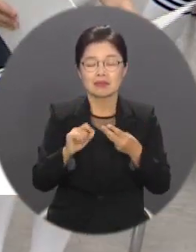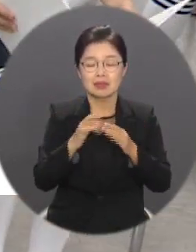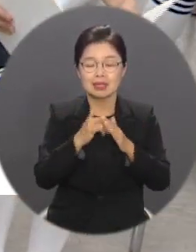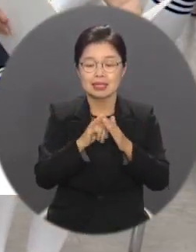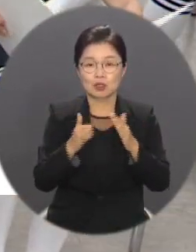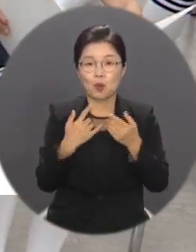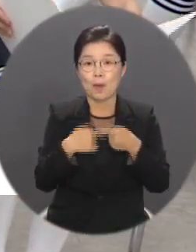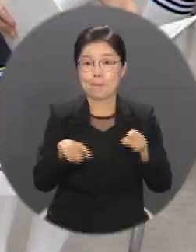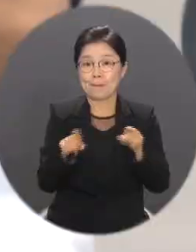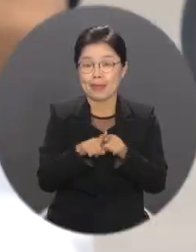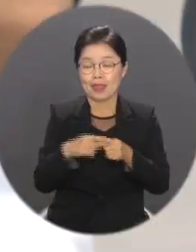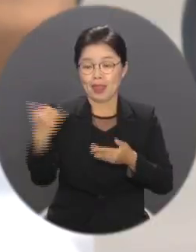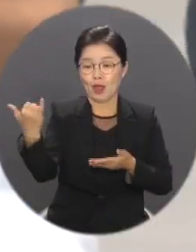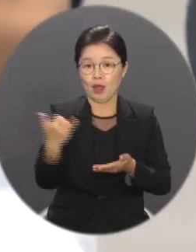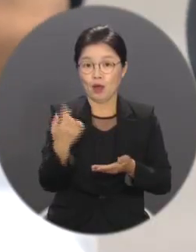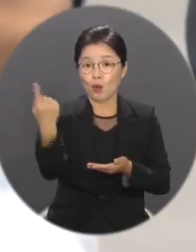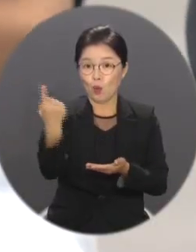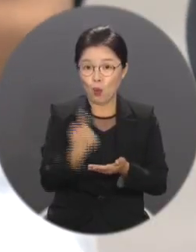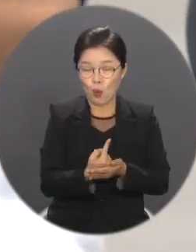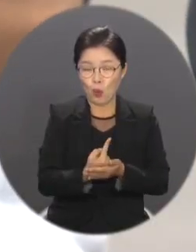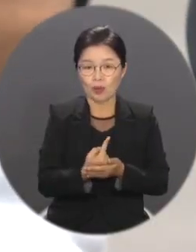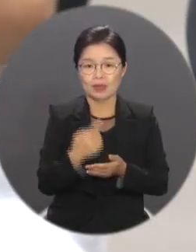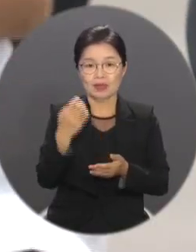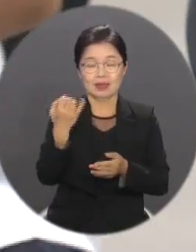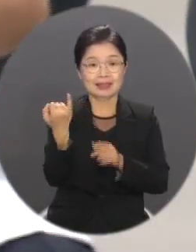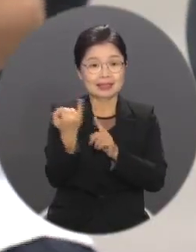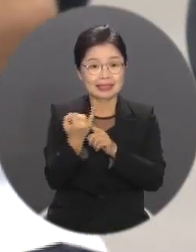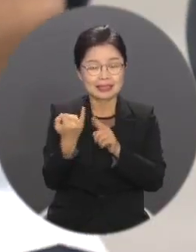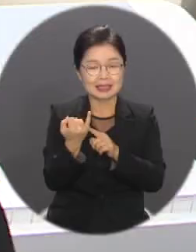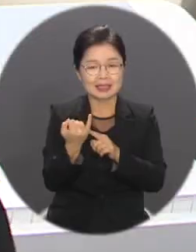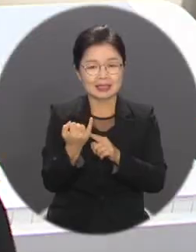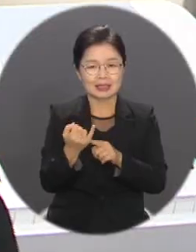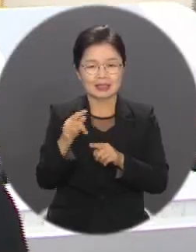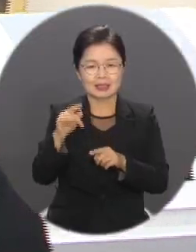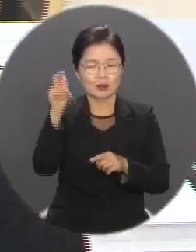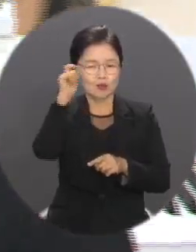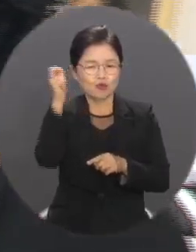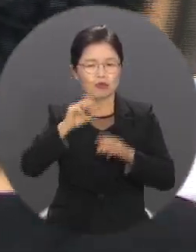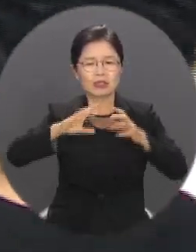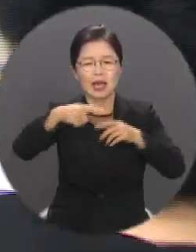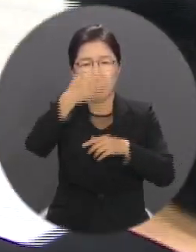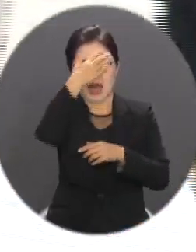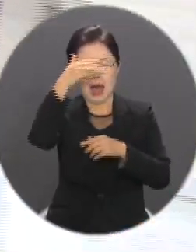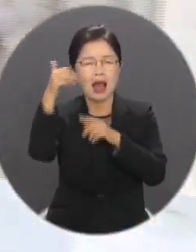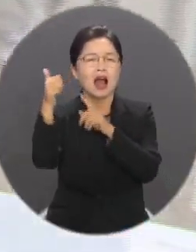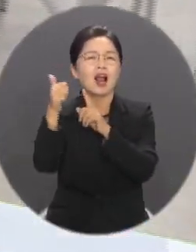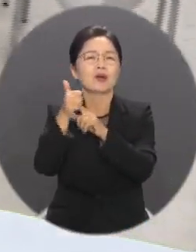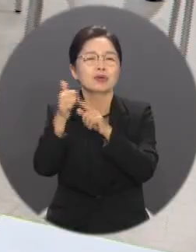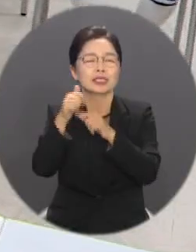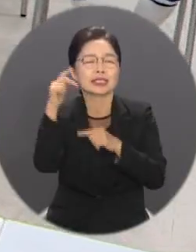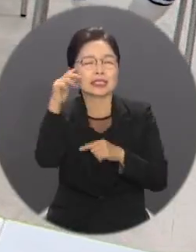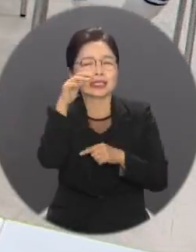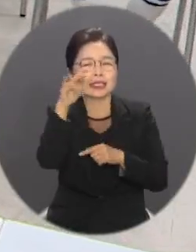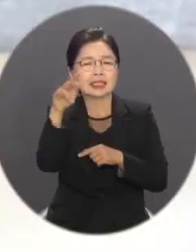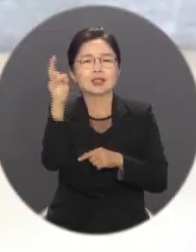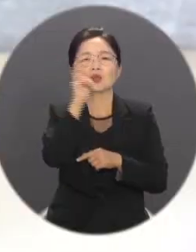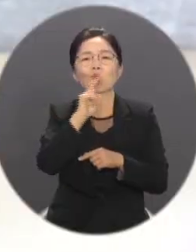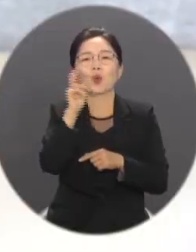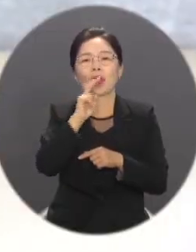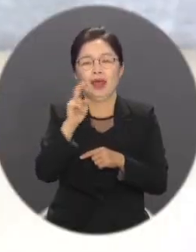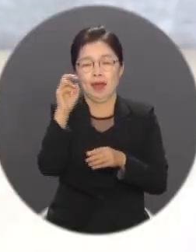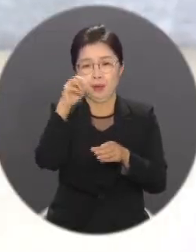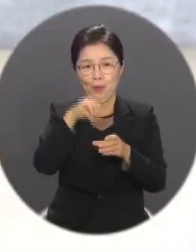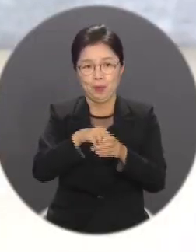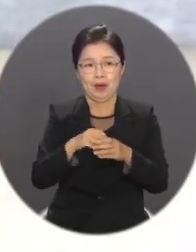한국에 온 10살 않나 양은 아직 우크라이나에 있는 할아버지를 그리며 노래의 평화를 바라는 마음을 담습니다